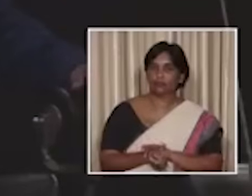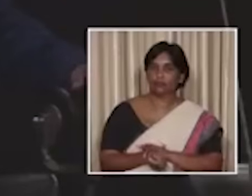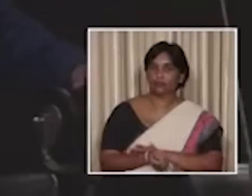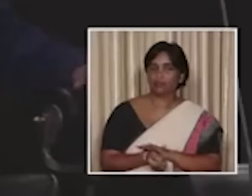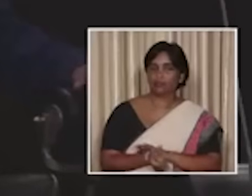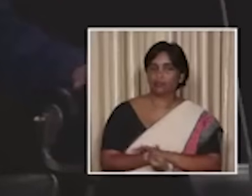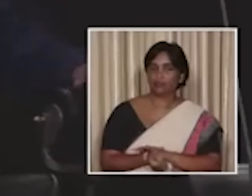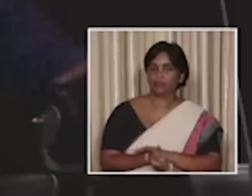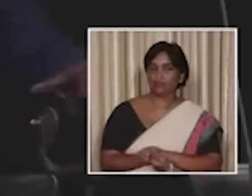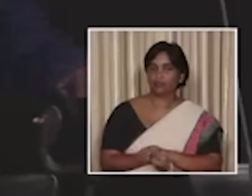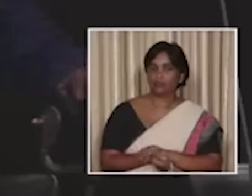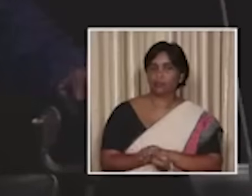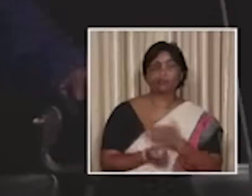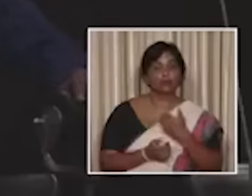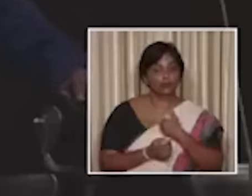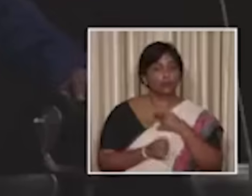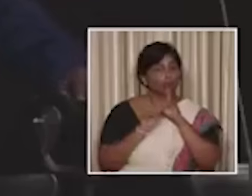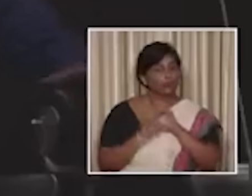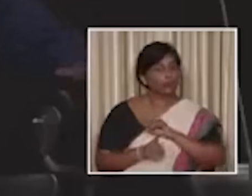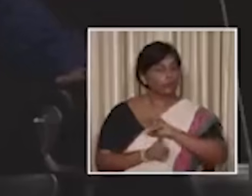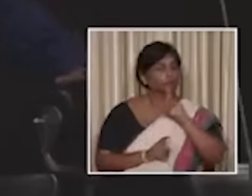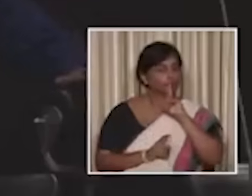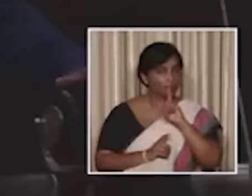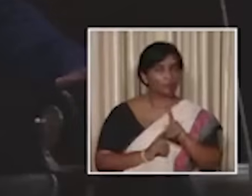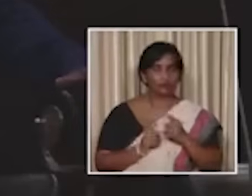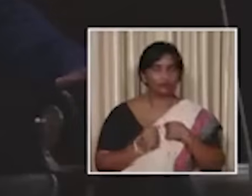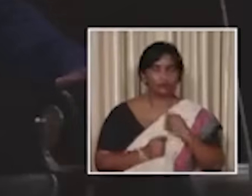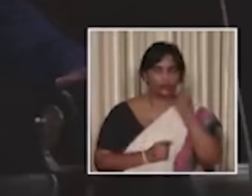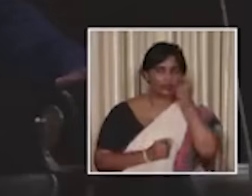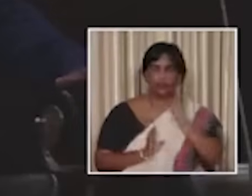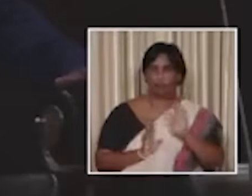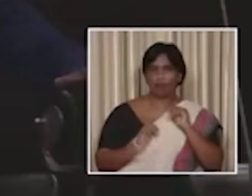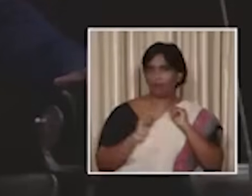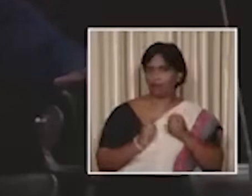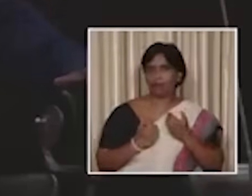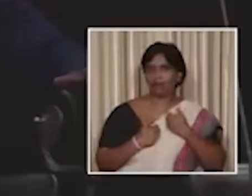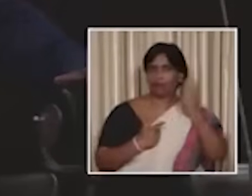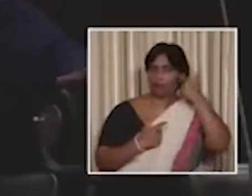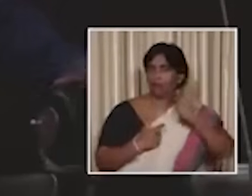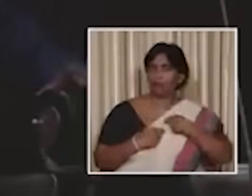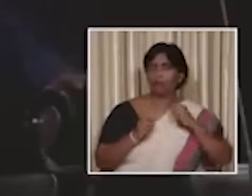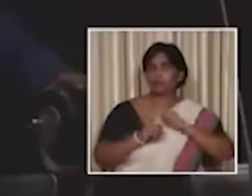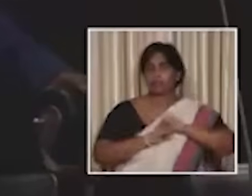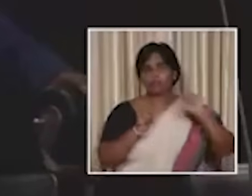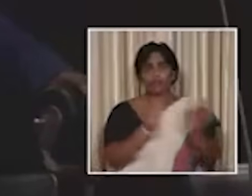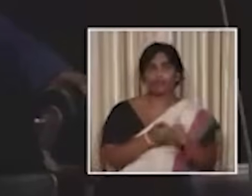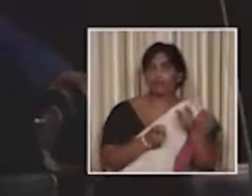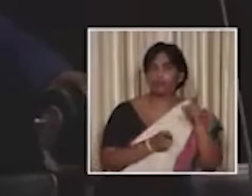Hesitant to say it in that way. Why did they fight for us? Because we were thrown out of the